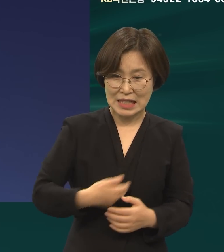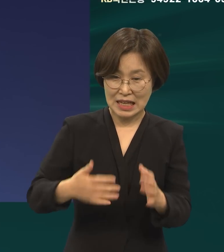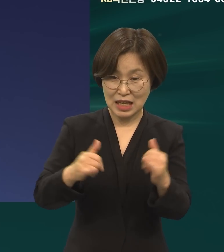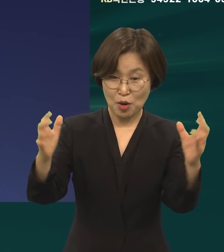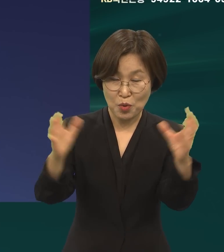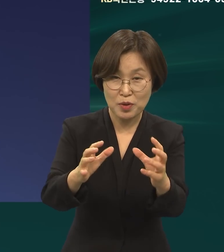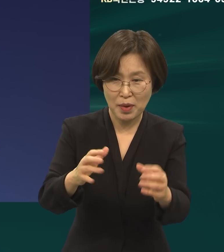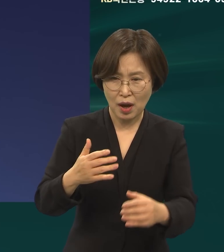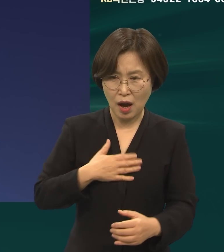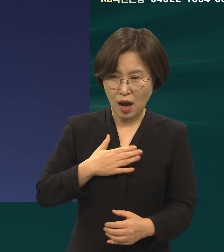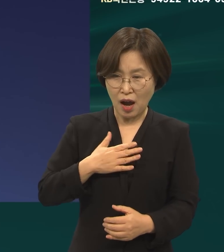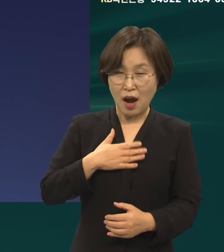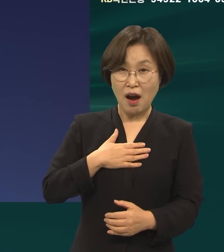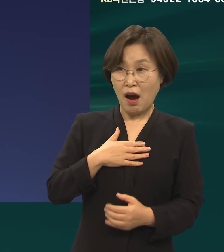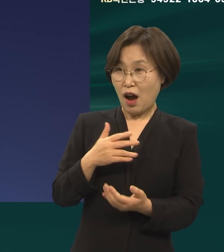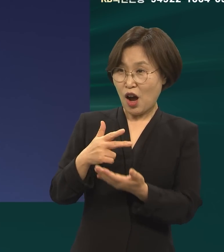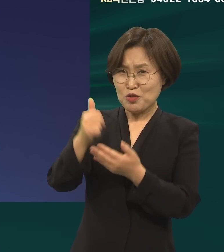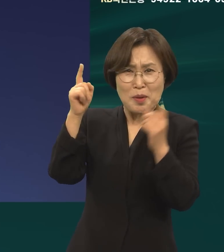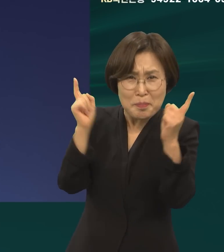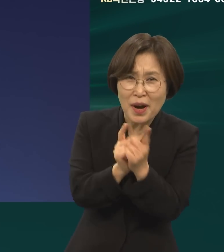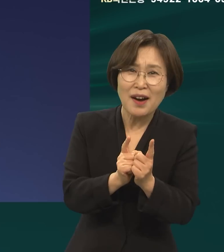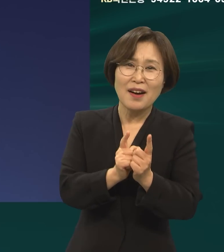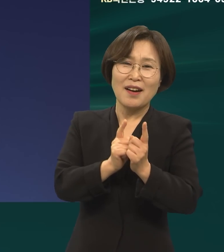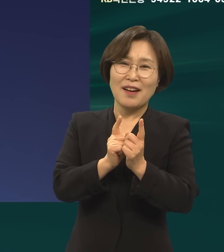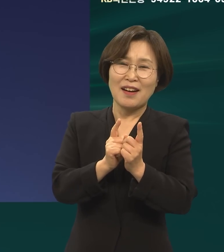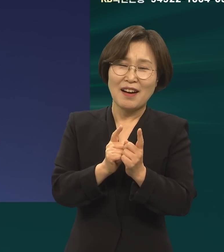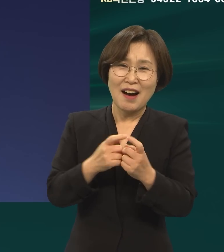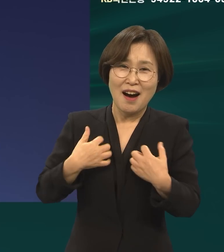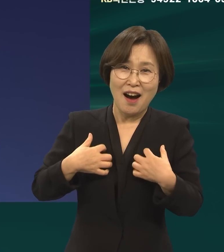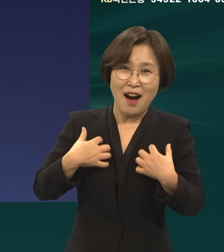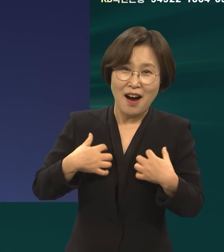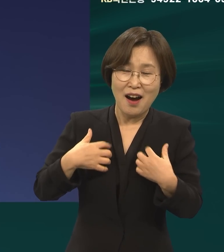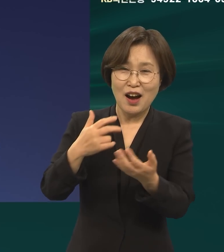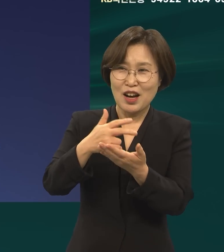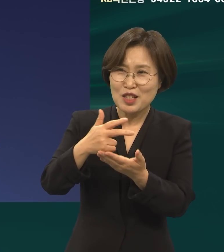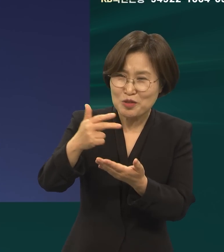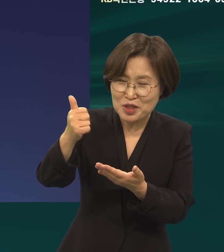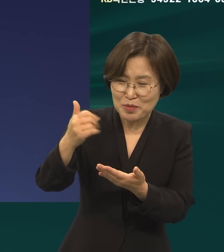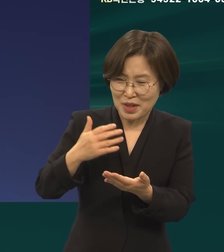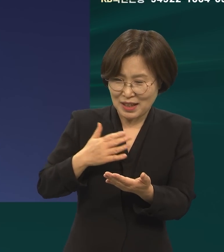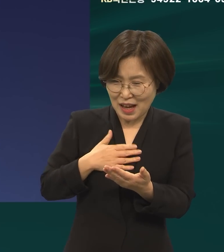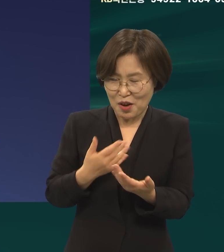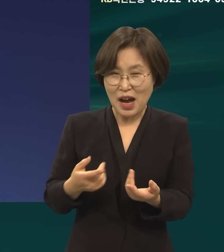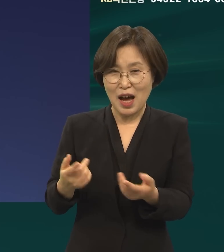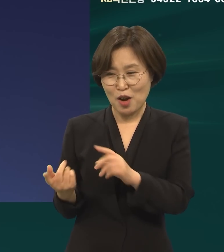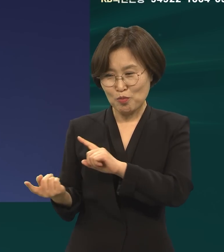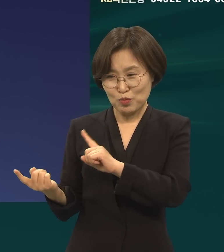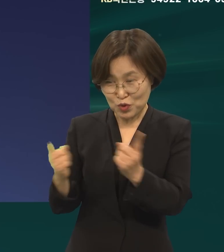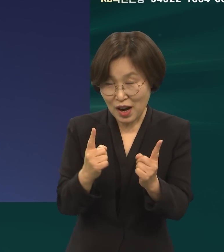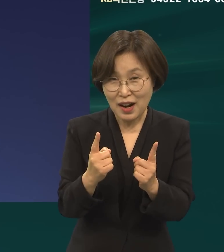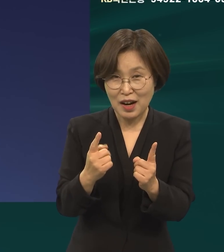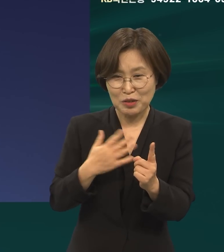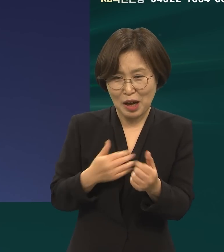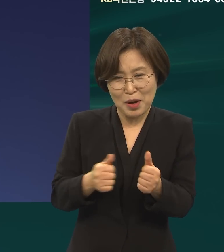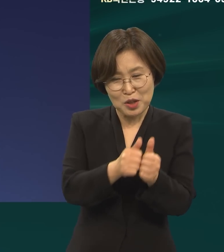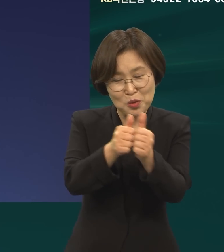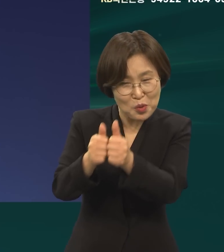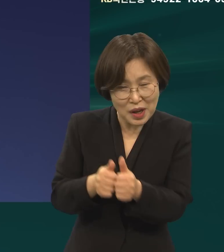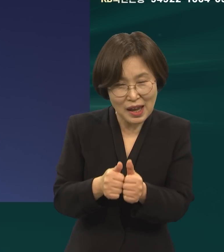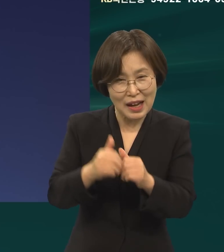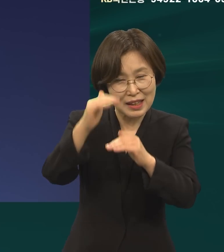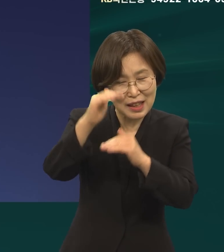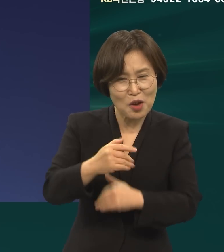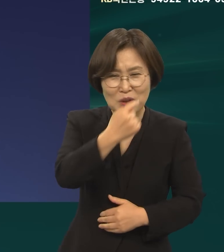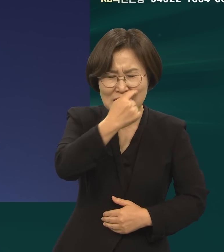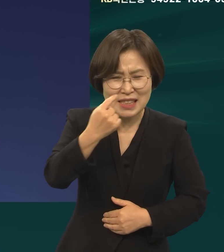자리에서 우리가 주님을 뵀다고. 이렇게 주님이 우리와 부활하셨고 우리와 동행하셨던 사건을